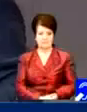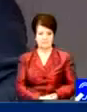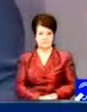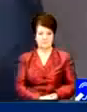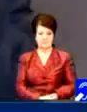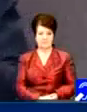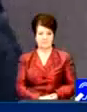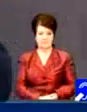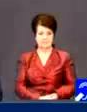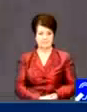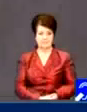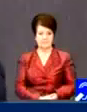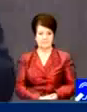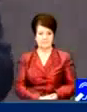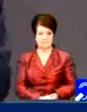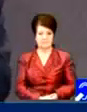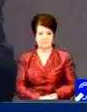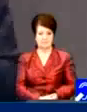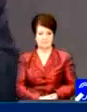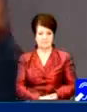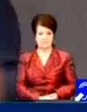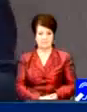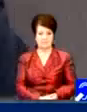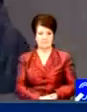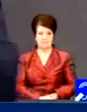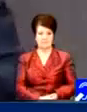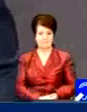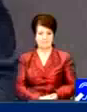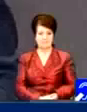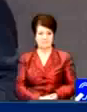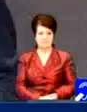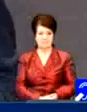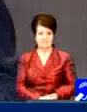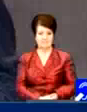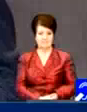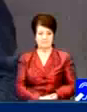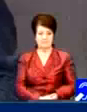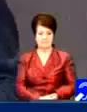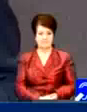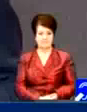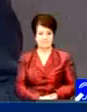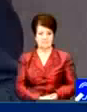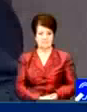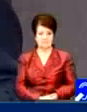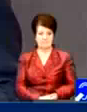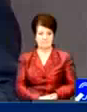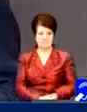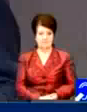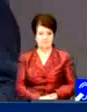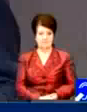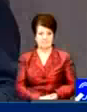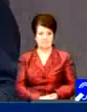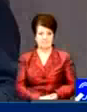нас в кишені. З сьогоднішньої хвилини нам потрібна тотальна мобілізація всіх українських патріотів. Сама собою перемога не прийде.